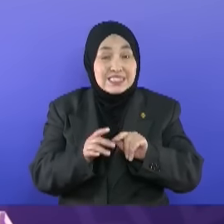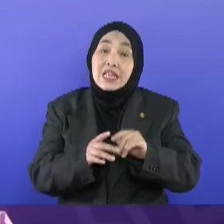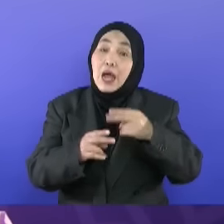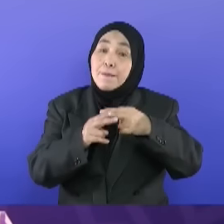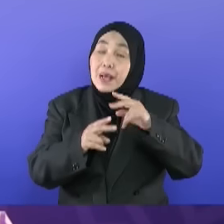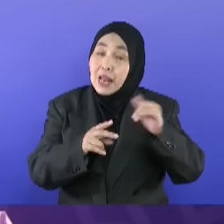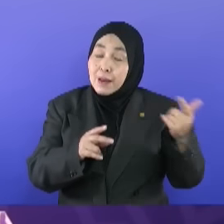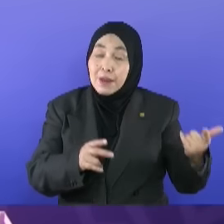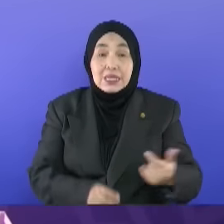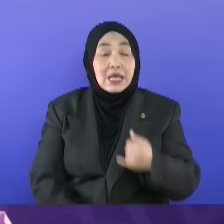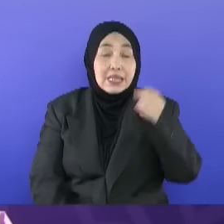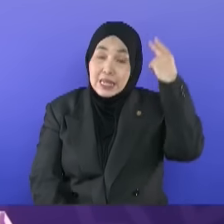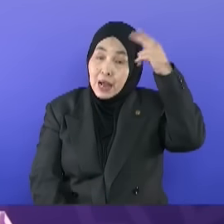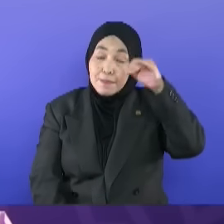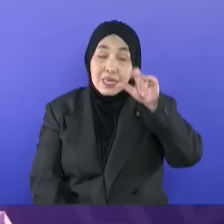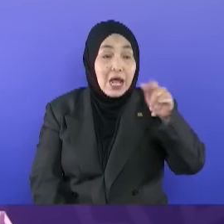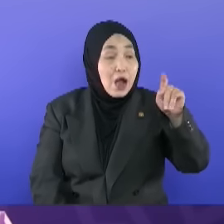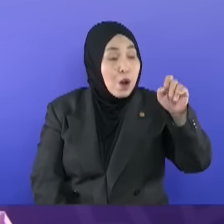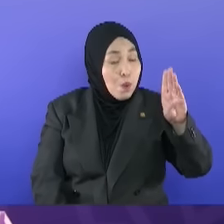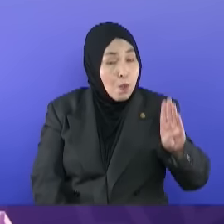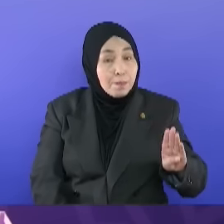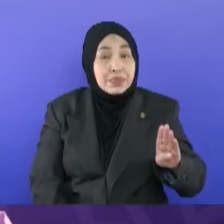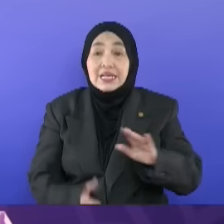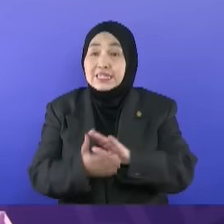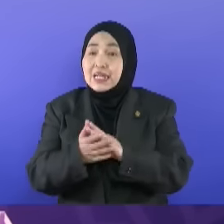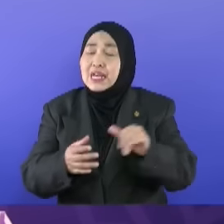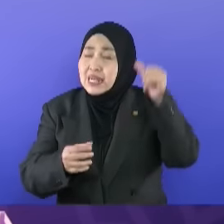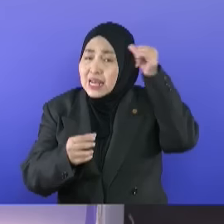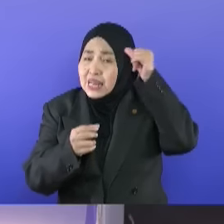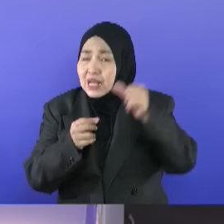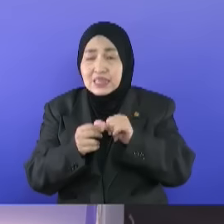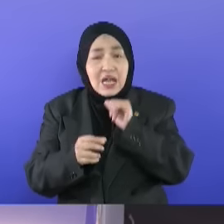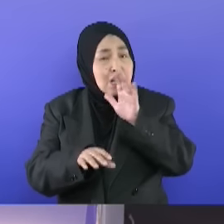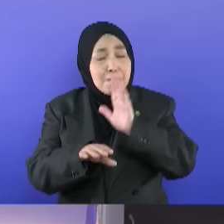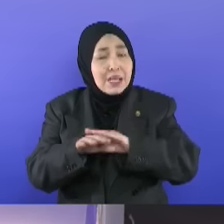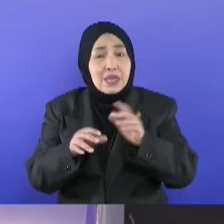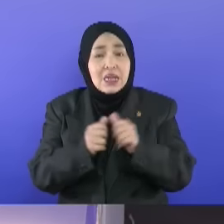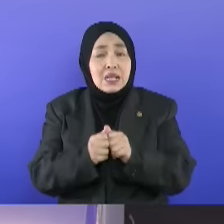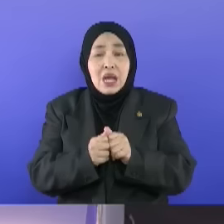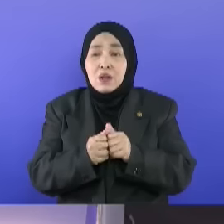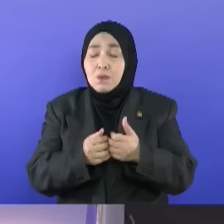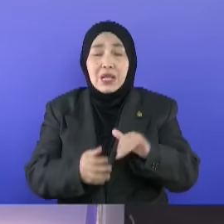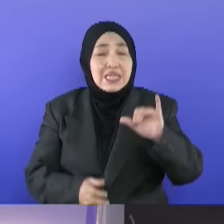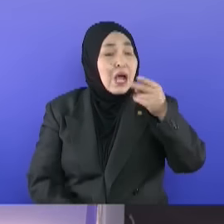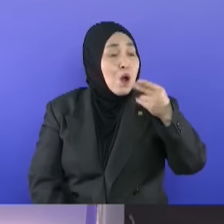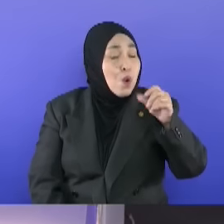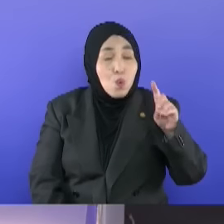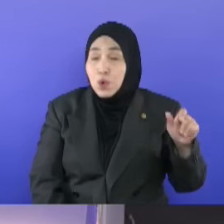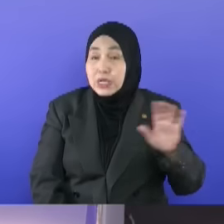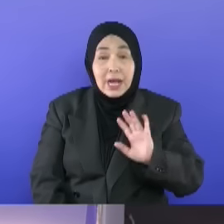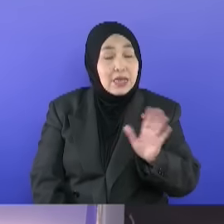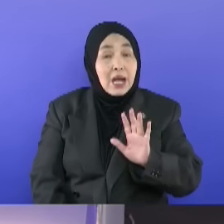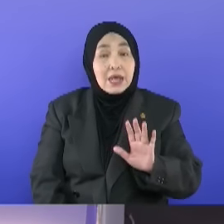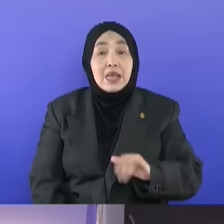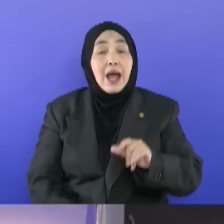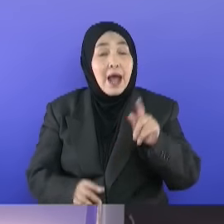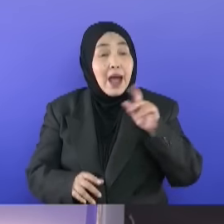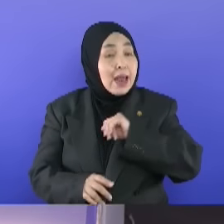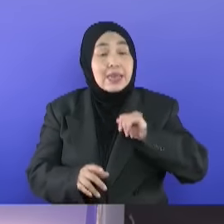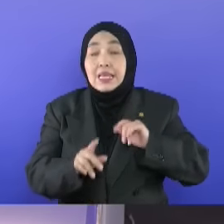bagi Nabi Nabi Yaakub alaihissalam. Jadi mereka ini diingatkan mereka tak dipanggil dengan ya Yahud, tak dipanggil begini ya. Tak dipanggil ya ahlul